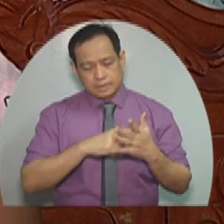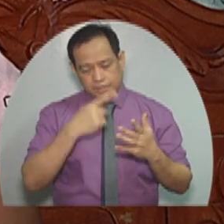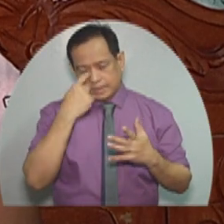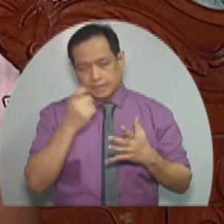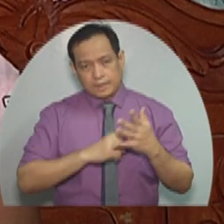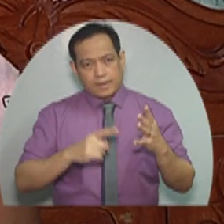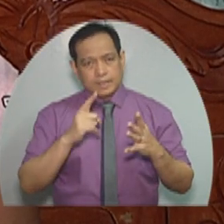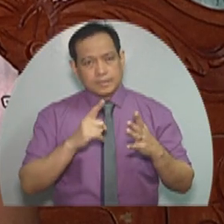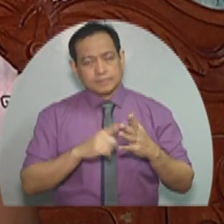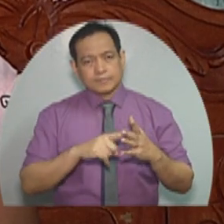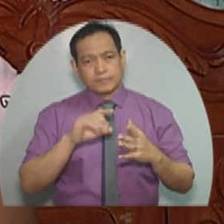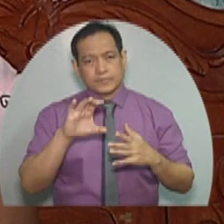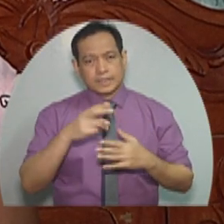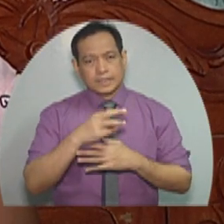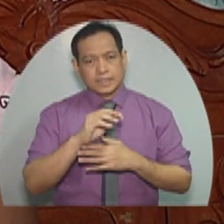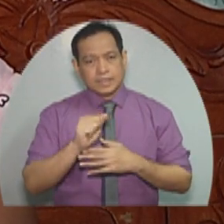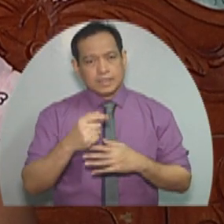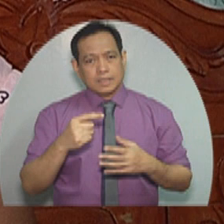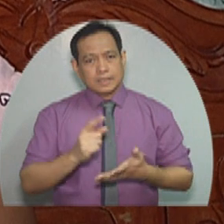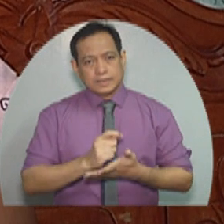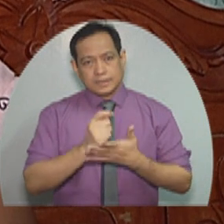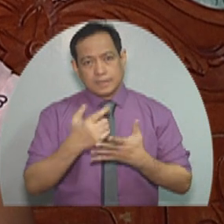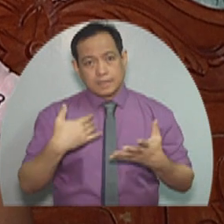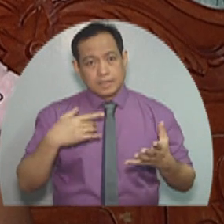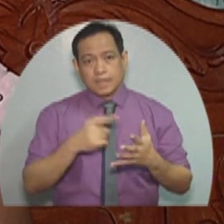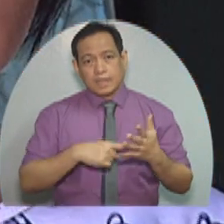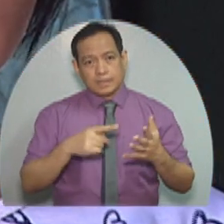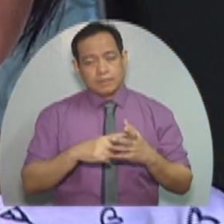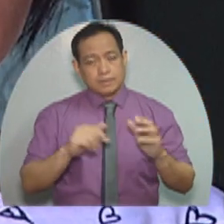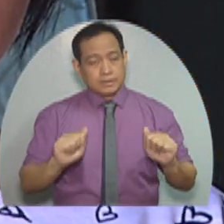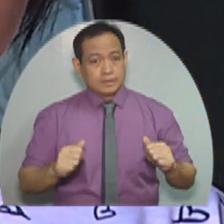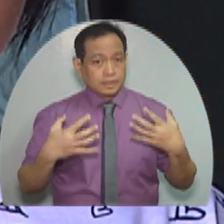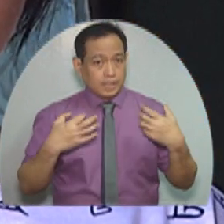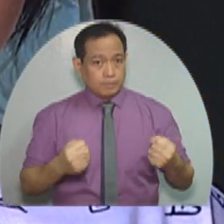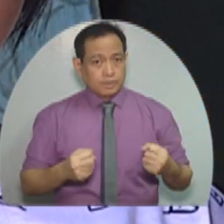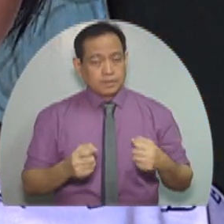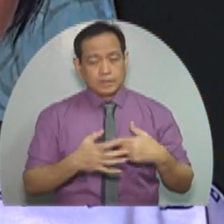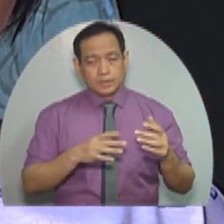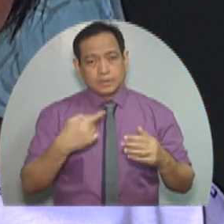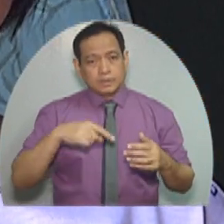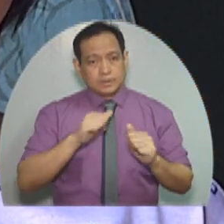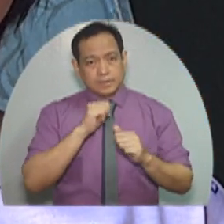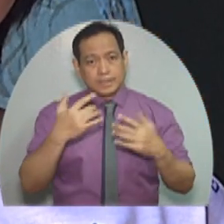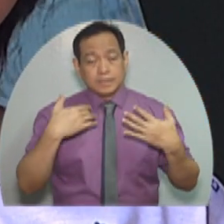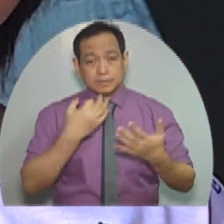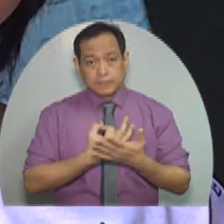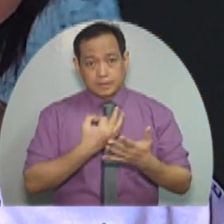noon, eh nagawa pa rin nila po kung ipagamot kahit wala po kaming pera. Thank you po lahat